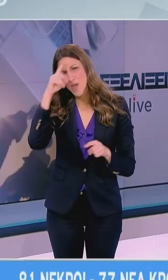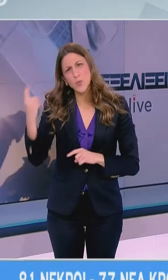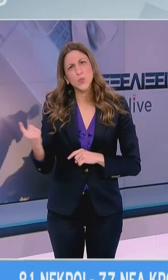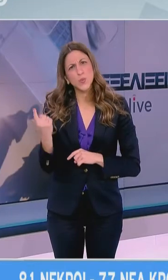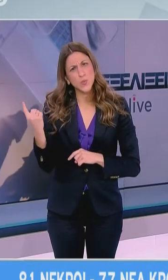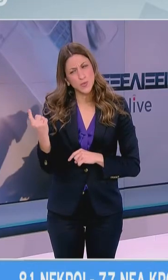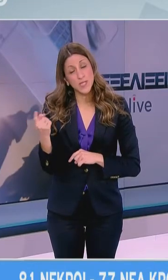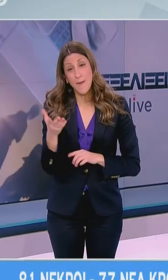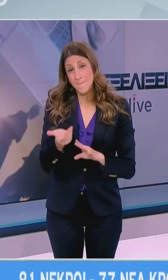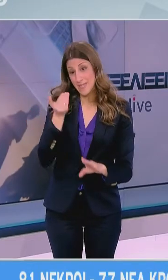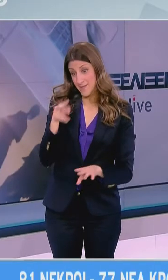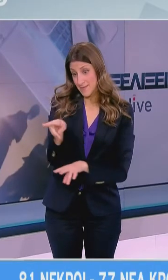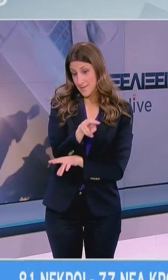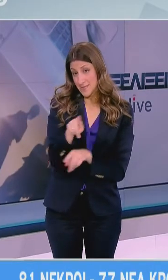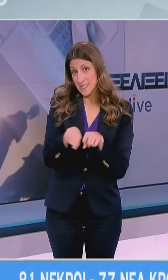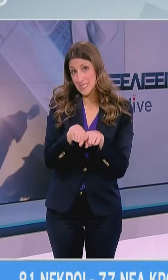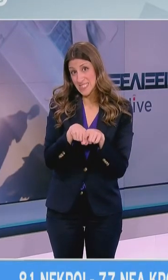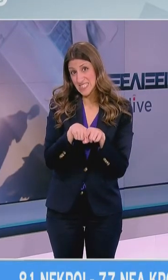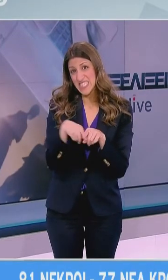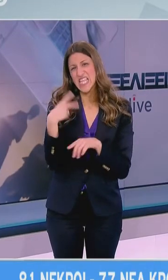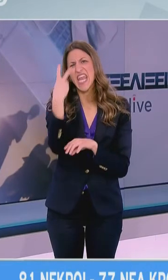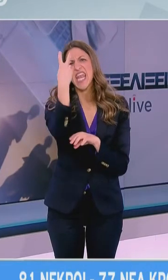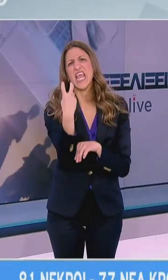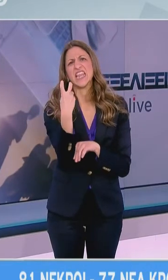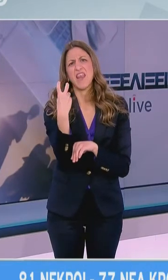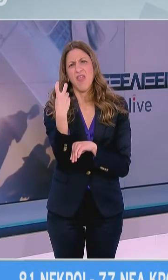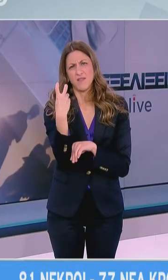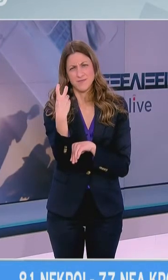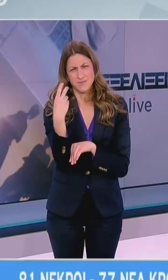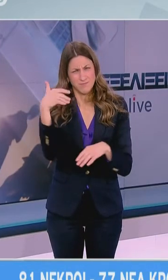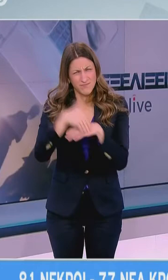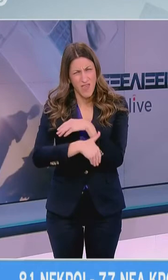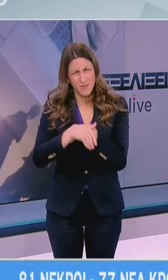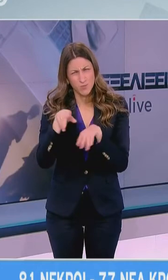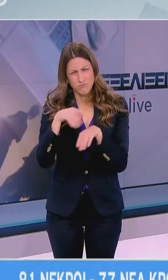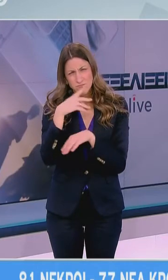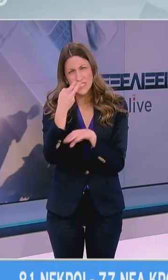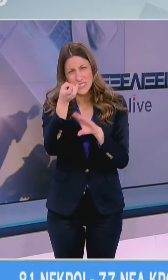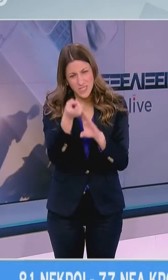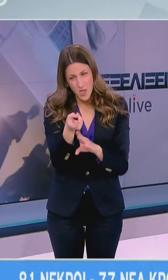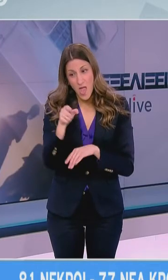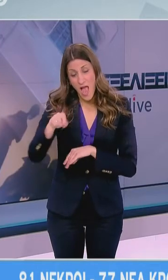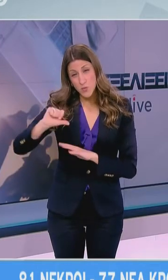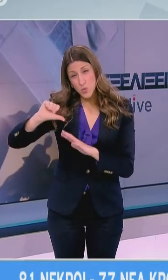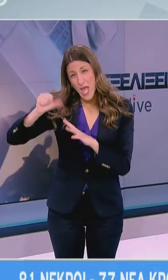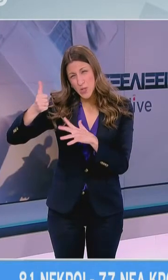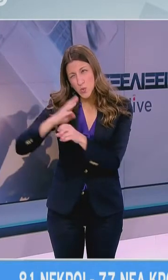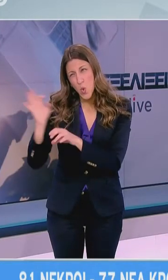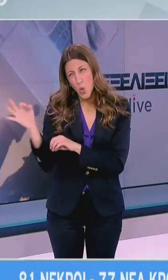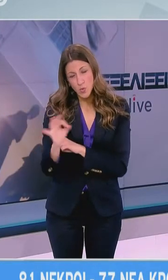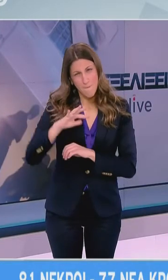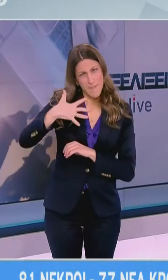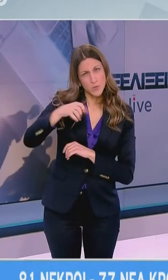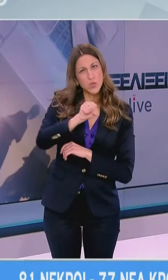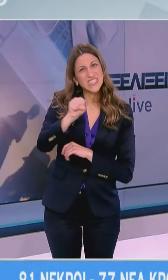δύο παρεμπιπτόντως σχετιζόμενοι με νυχτερίδες, ήταν ο έκτος σε σχέση με τους άλλους τέσσερις κορονοϊούς που κυκλοφορούν. Ο πέμπτος ήταν ο